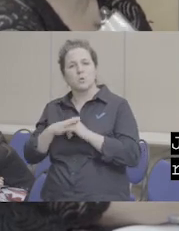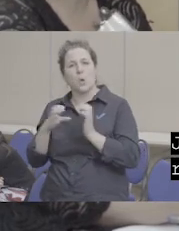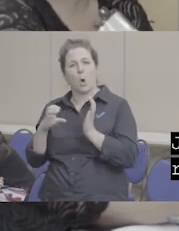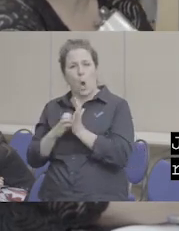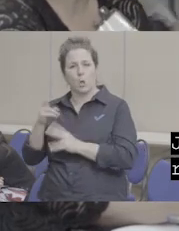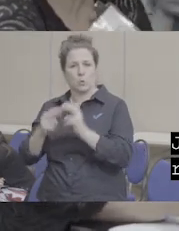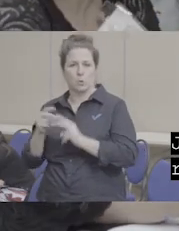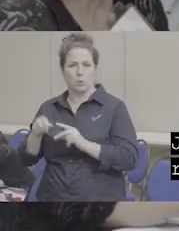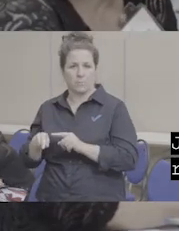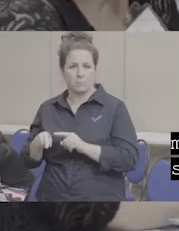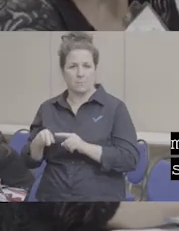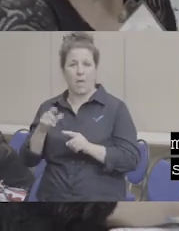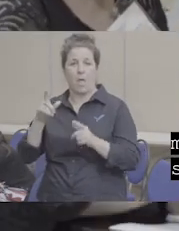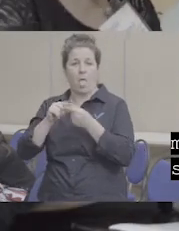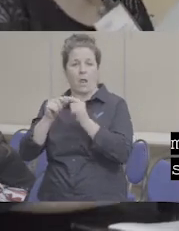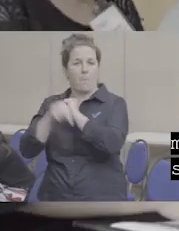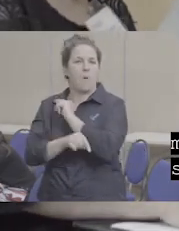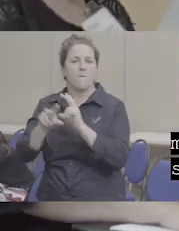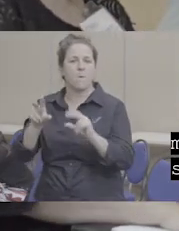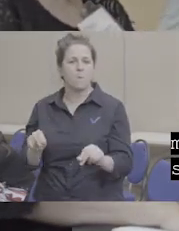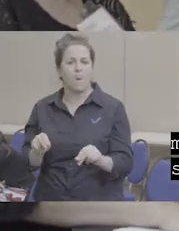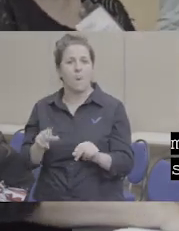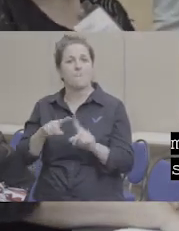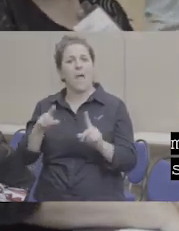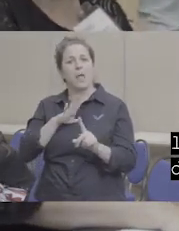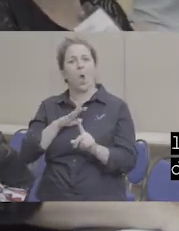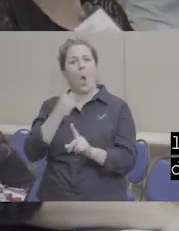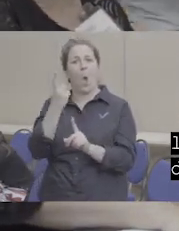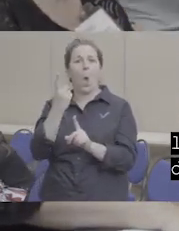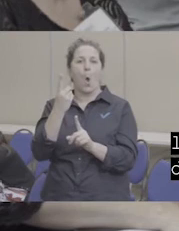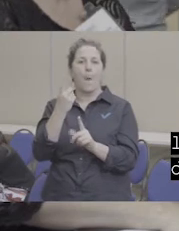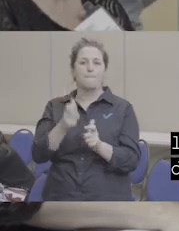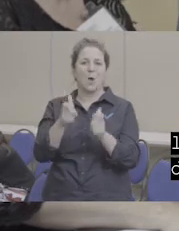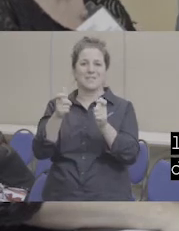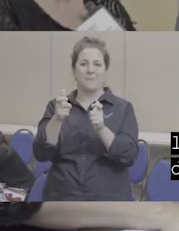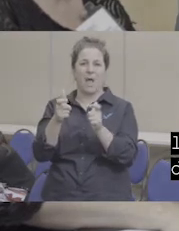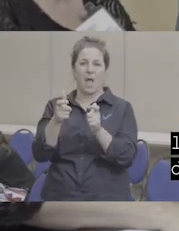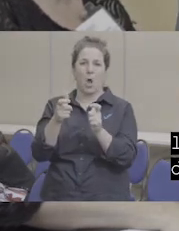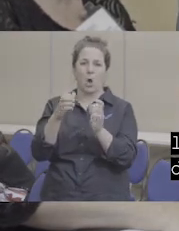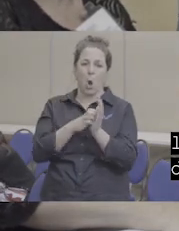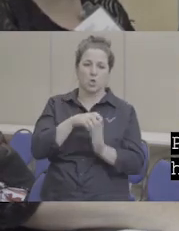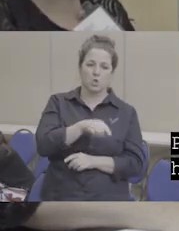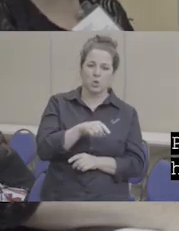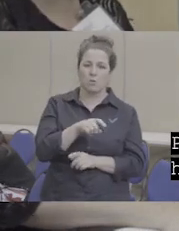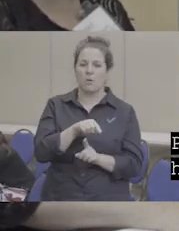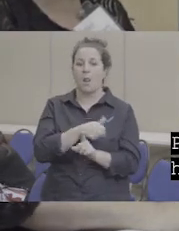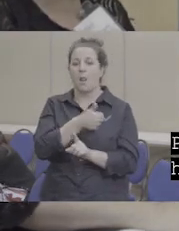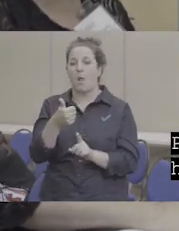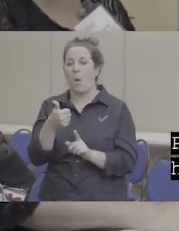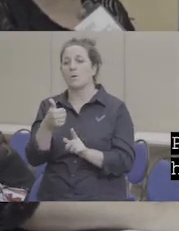là-dedans parce que je vais vous perdre, mais il y a des bâtiments qui sont... d'un côté de la clôture ou de l'autre côté de la clôture. Puis quand